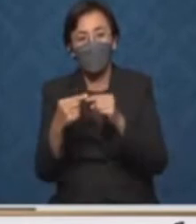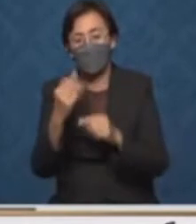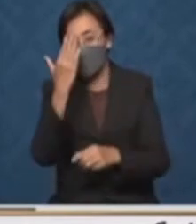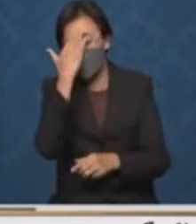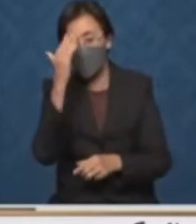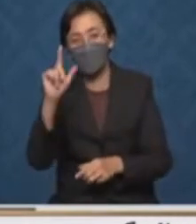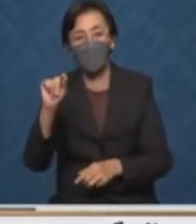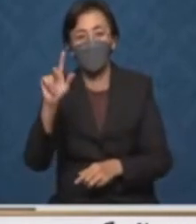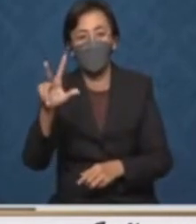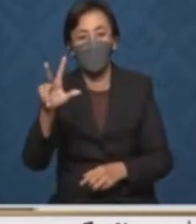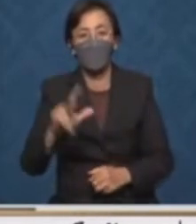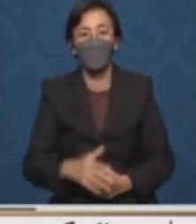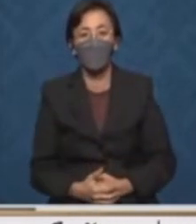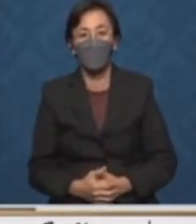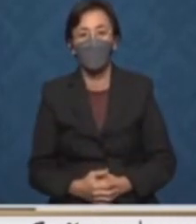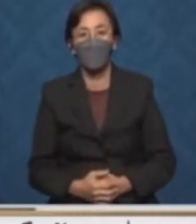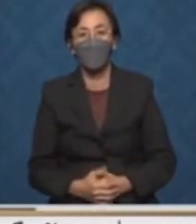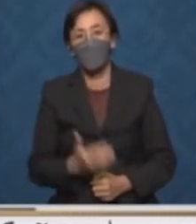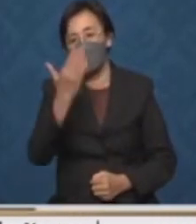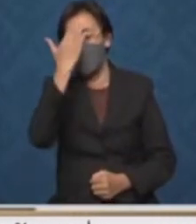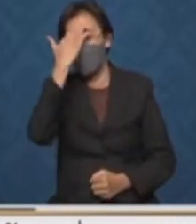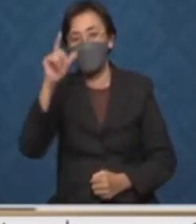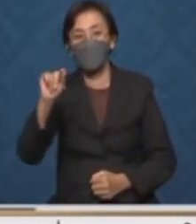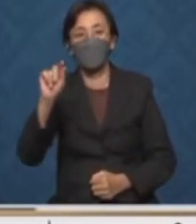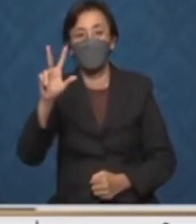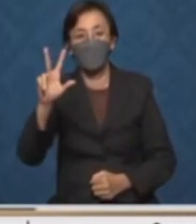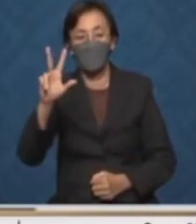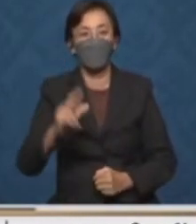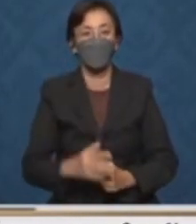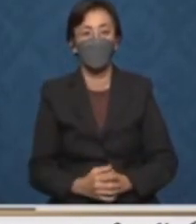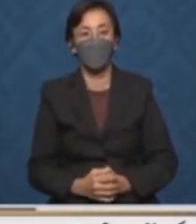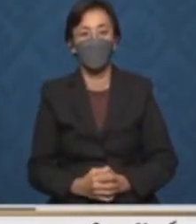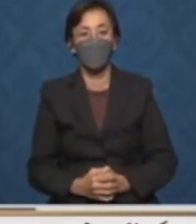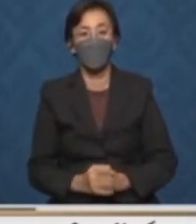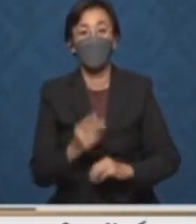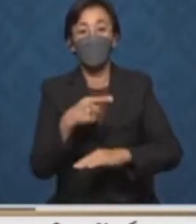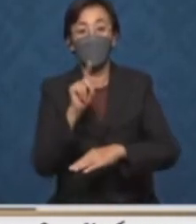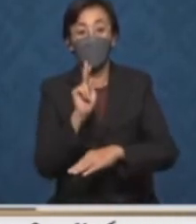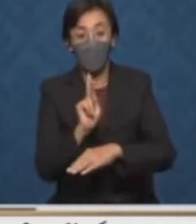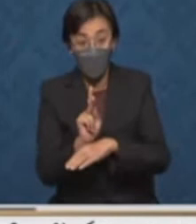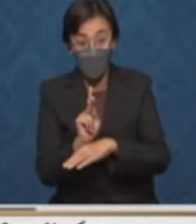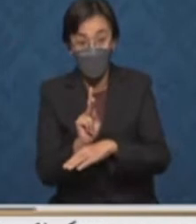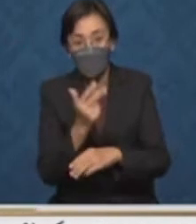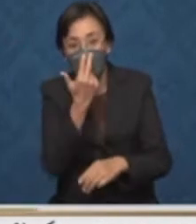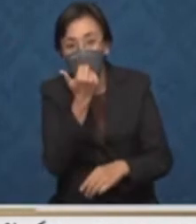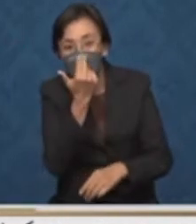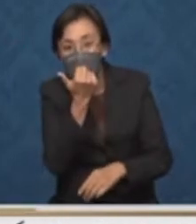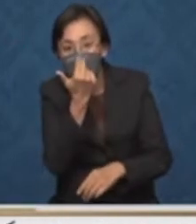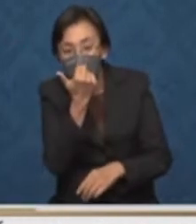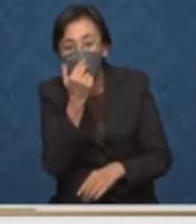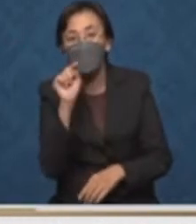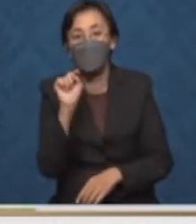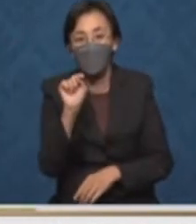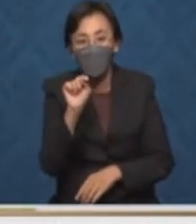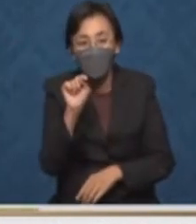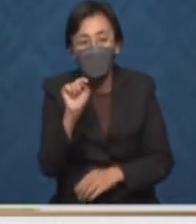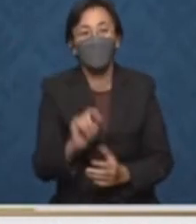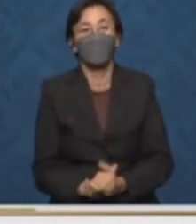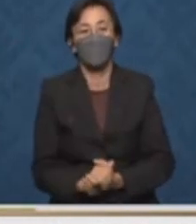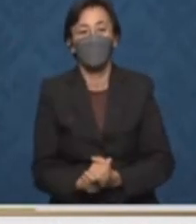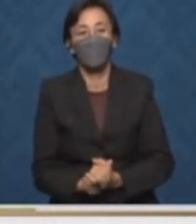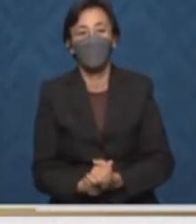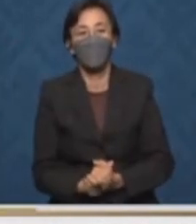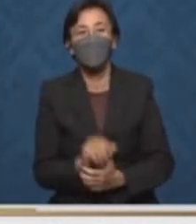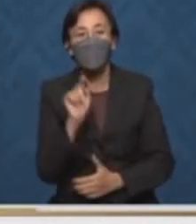ครับหน้า23ก่อนครับท่านประธานครับท่านประธานดูให้ดีครับนี่แหละครับที่มหาก